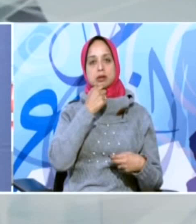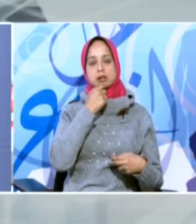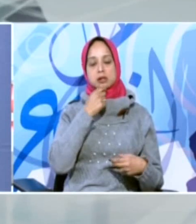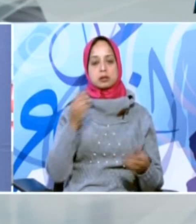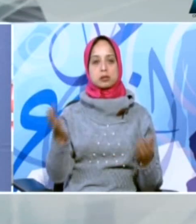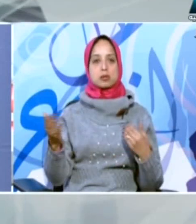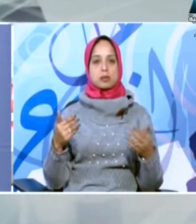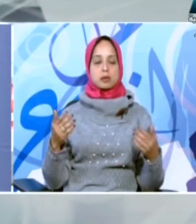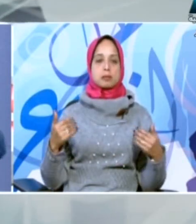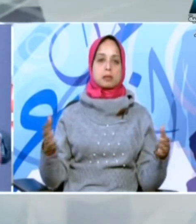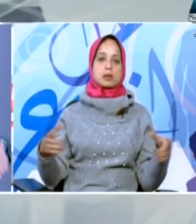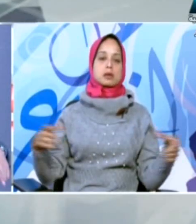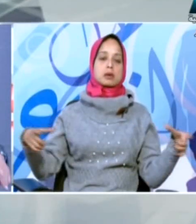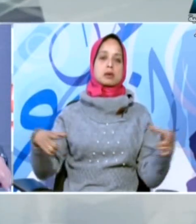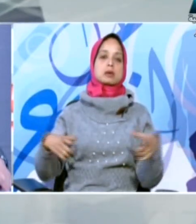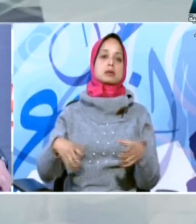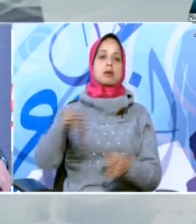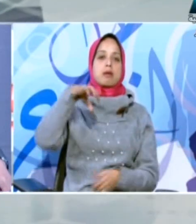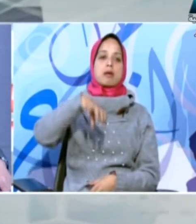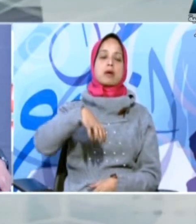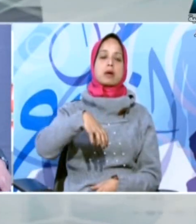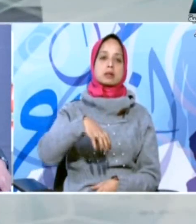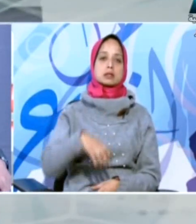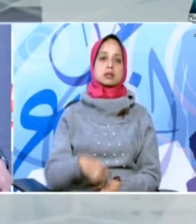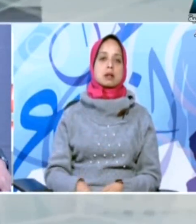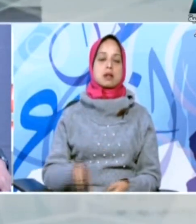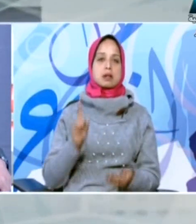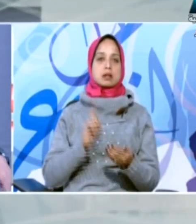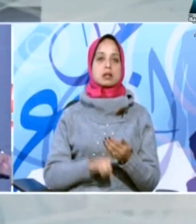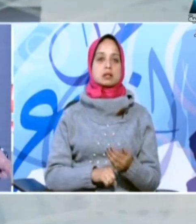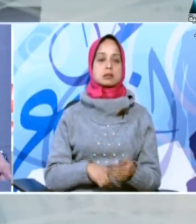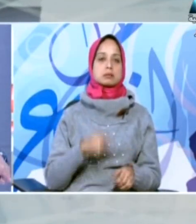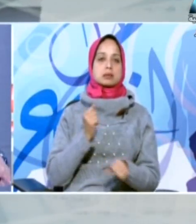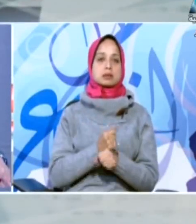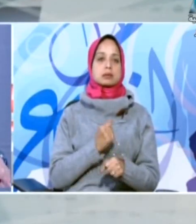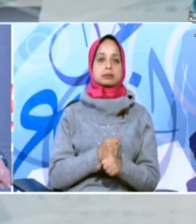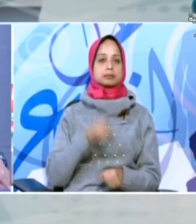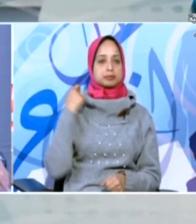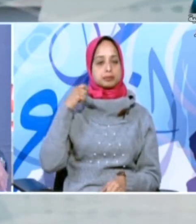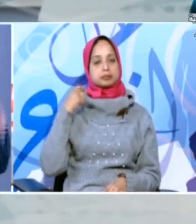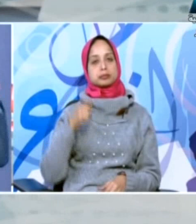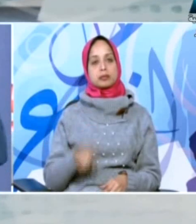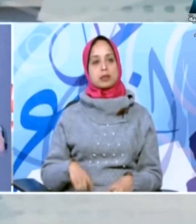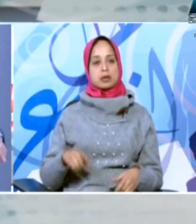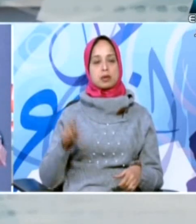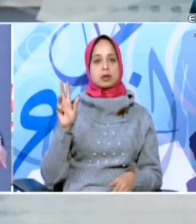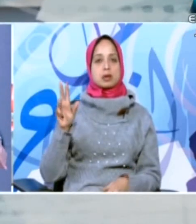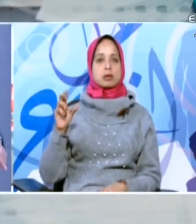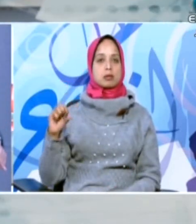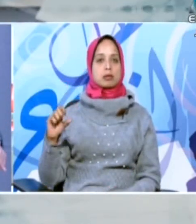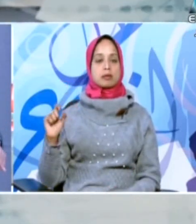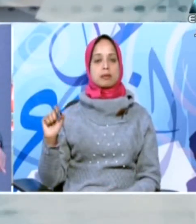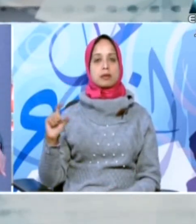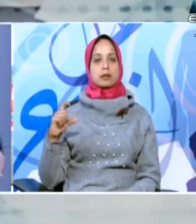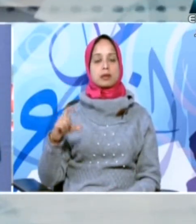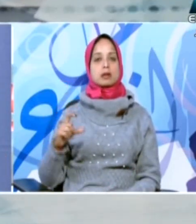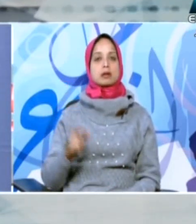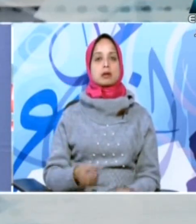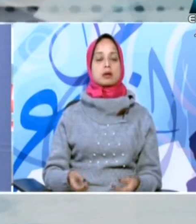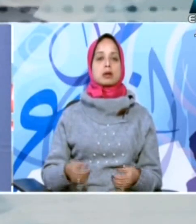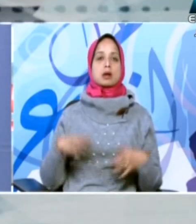بالدبابات، وارغام الملك على تاليف وزاره وفديه برئاسه النحاس، وارغم الملك على تاليف